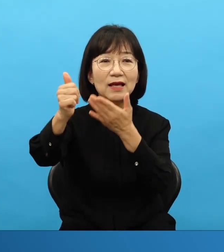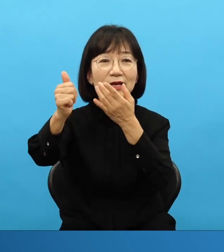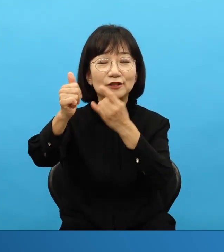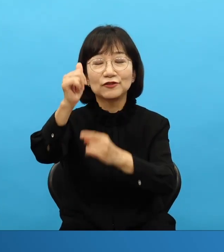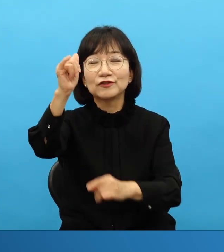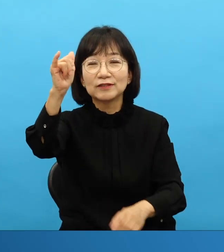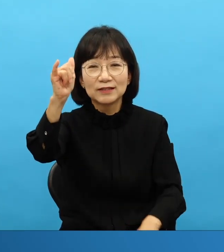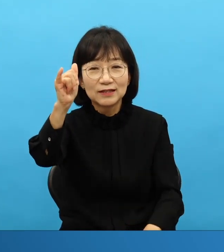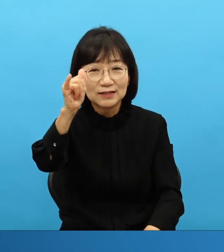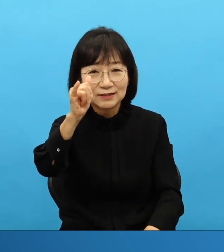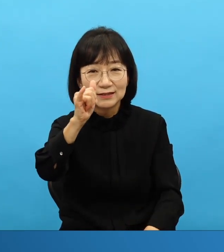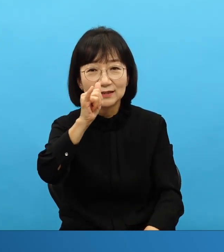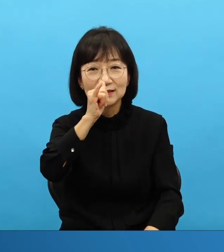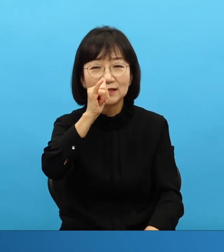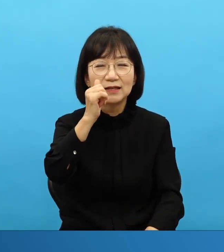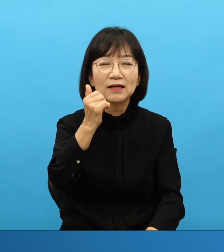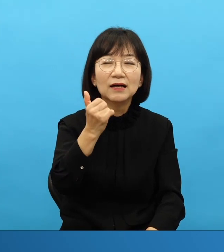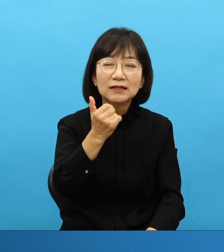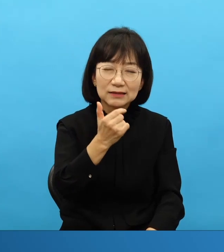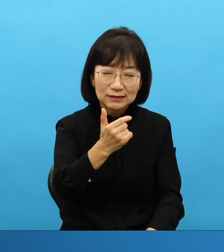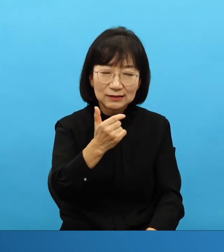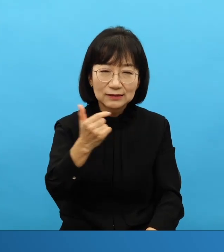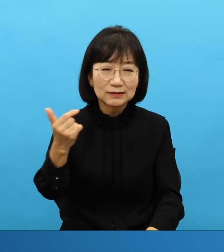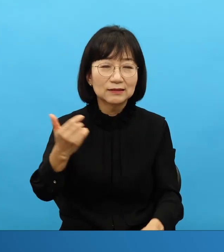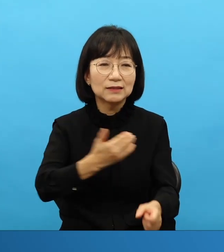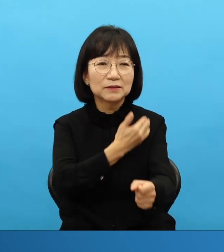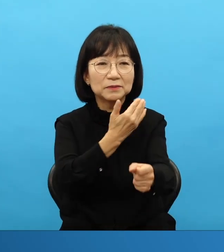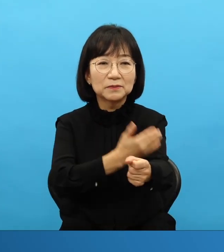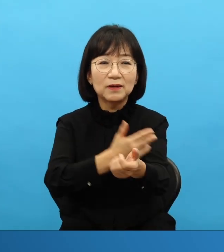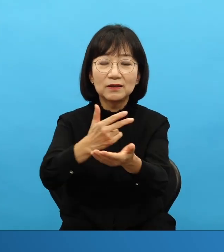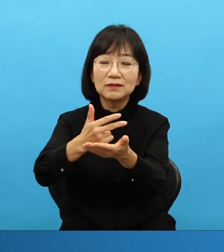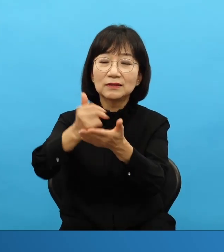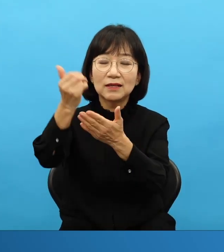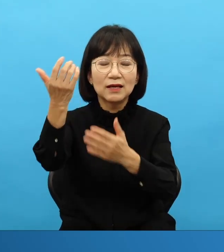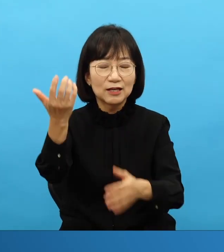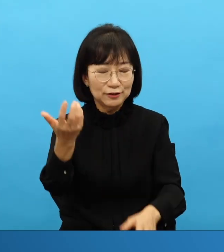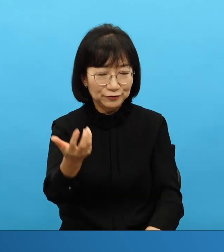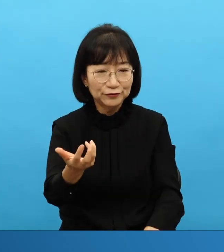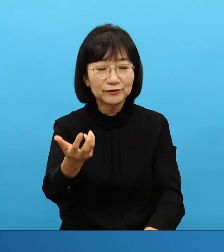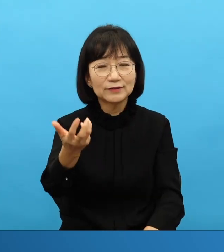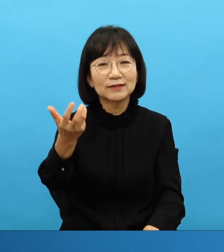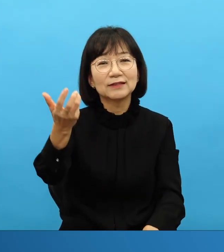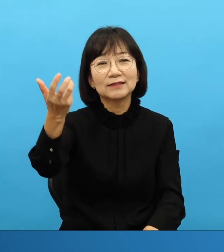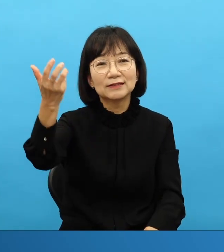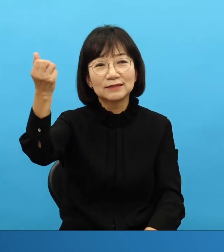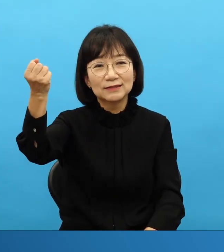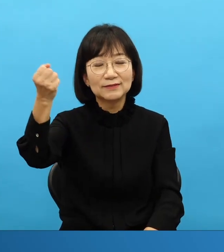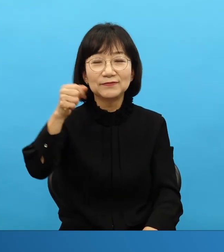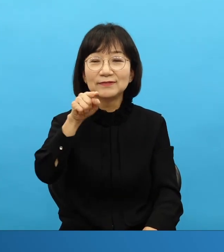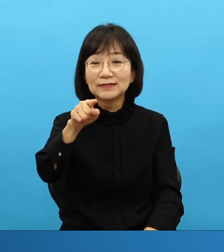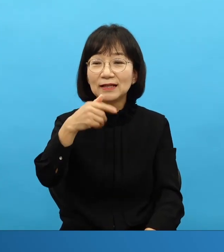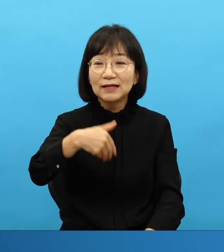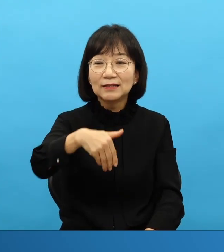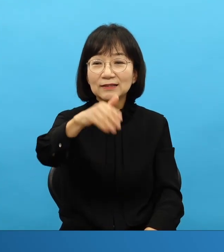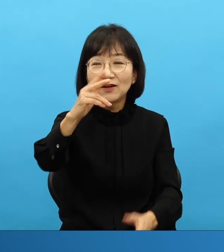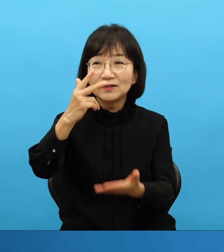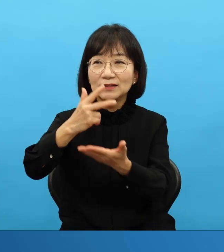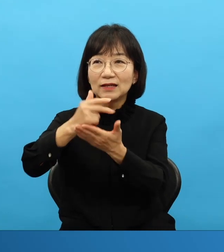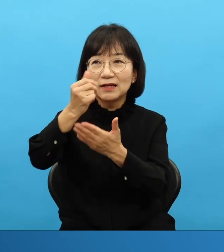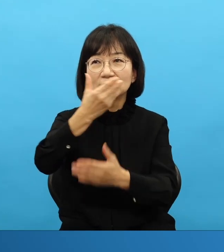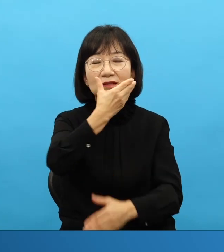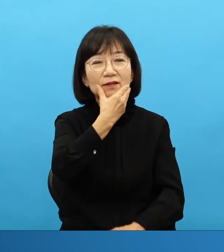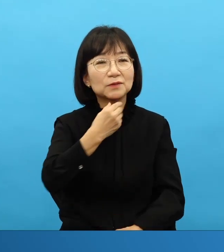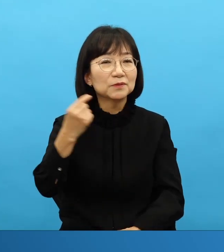권세 주께 있으니 그 권세 주께 있으니